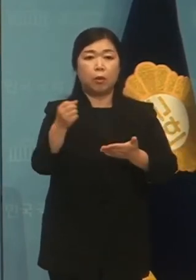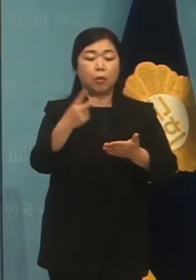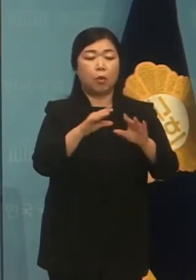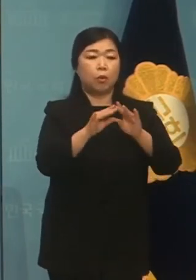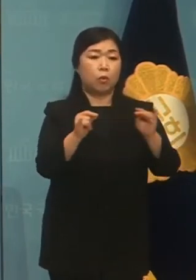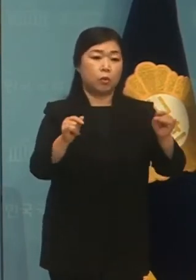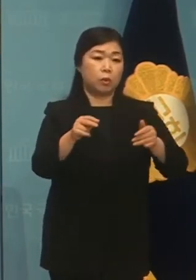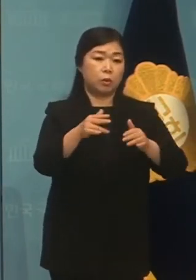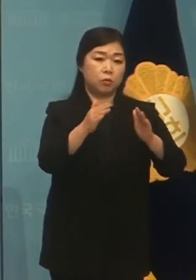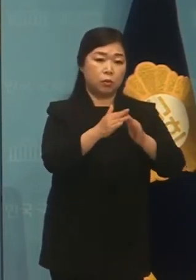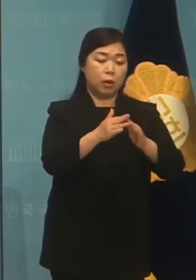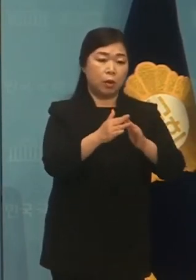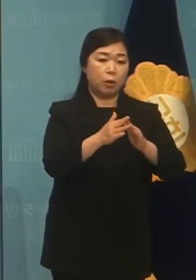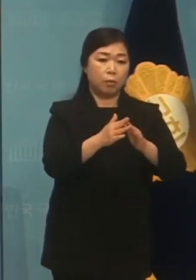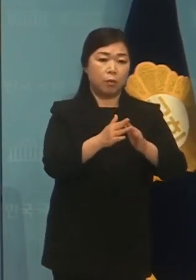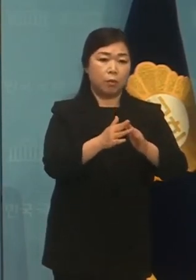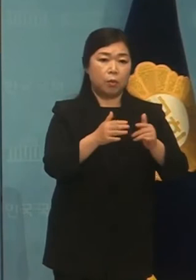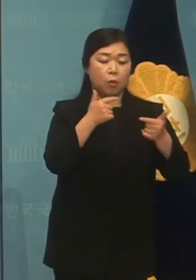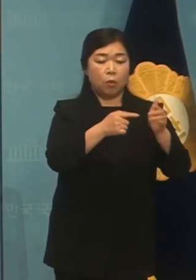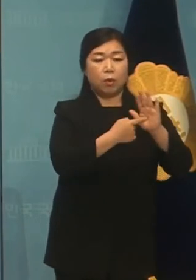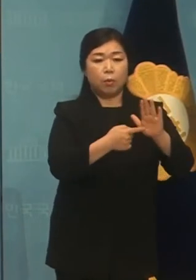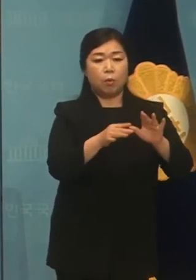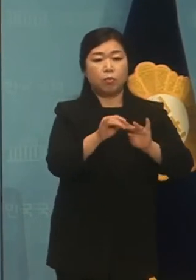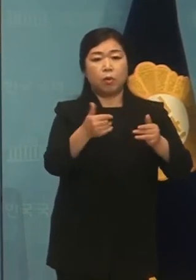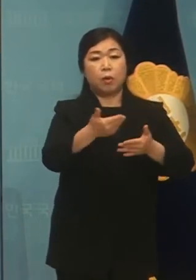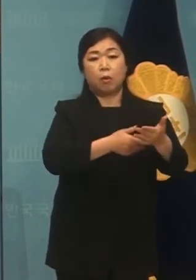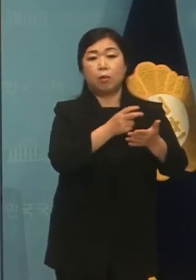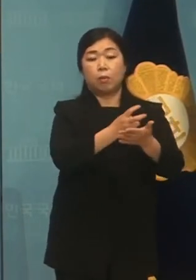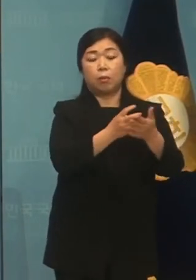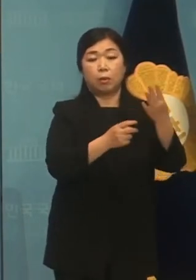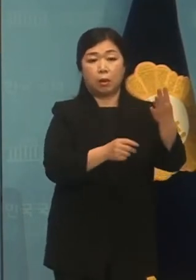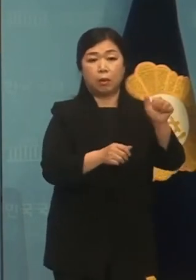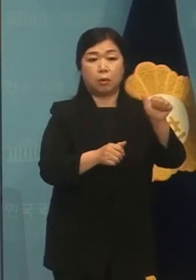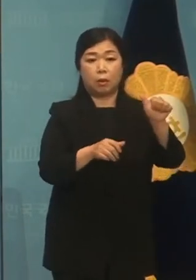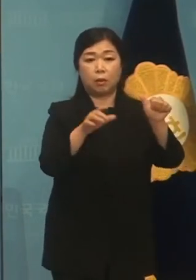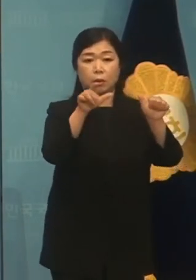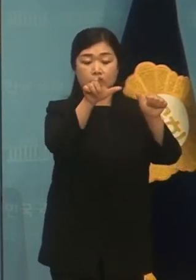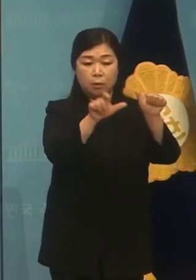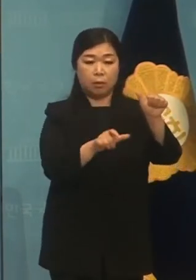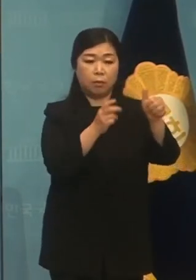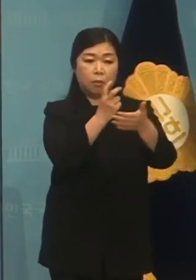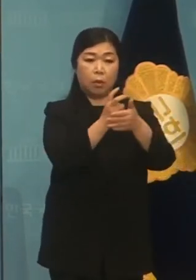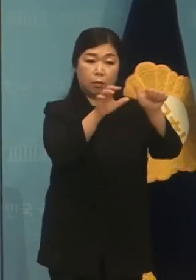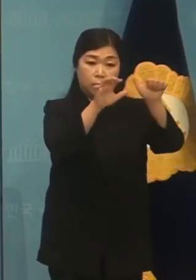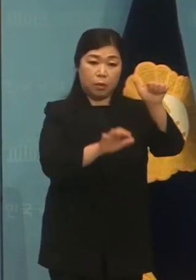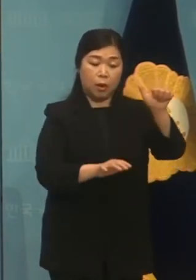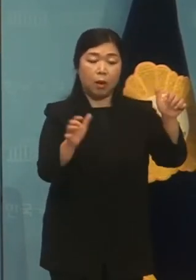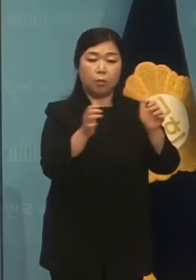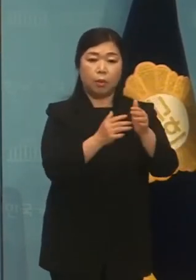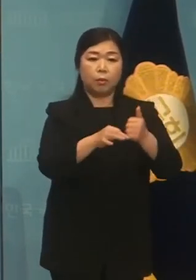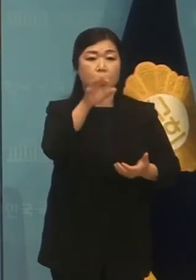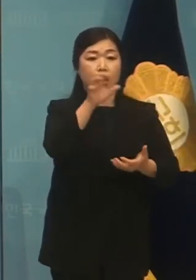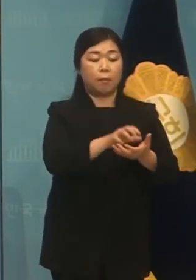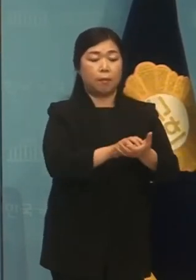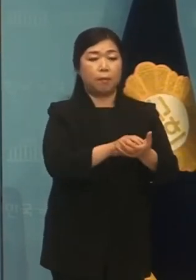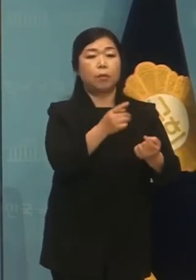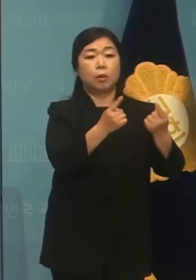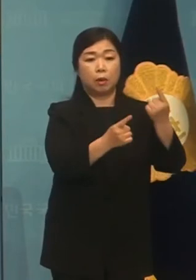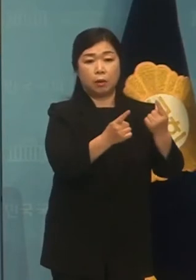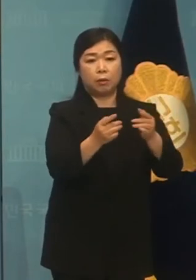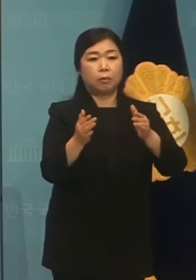그리고 토지주택공사법, 부동산거래법, 이 다섯 가지를 얘기를 하는데, 이 다섯 가지를 이렇게 총체적으로 얘기하는